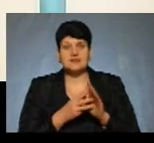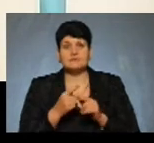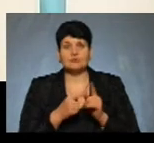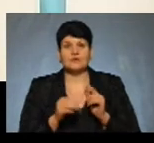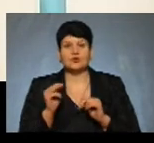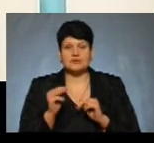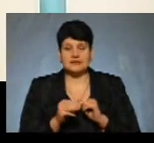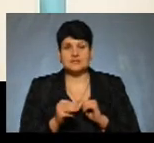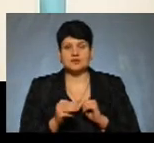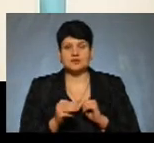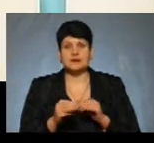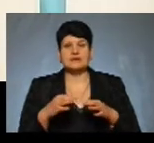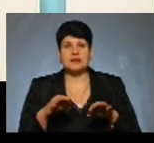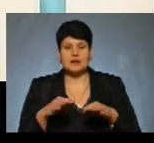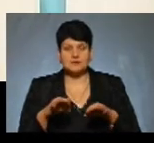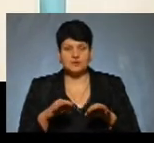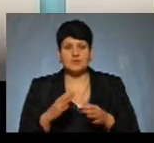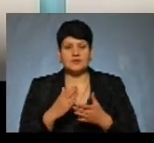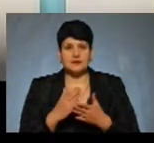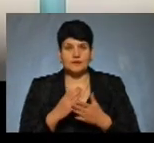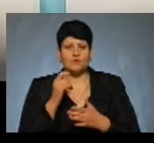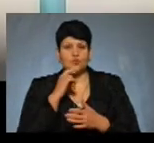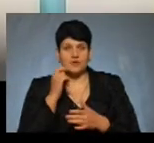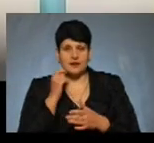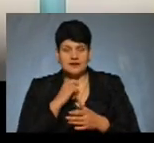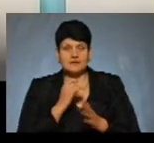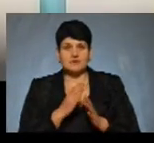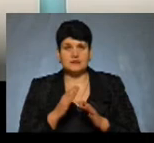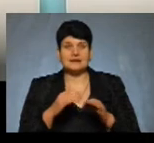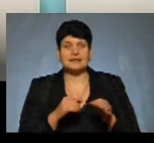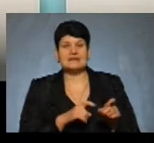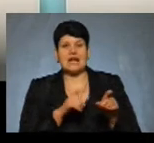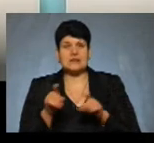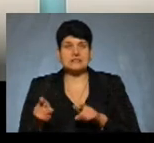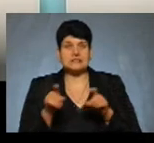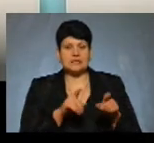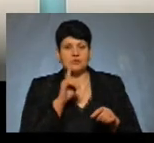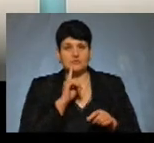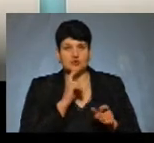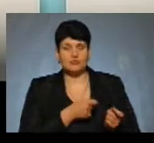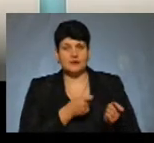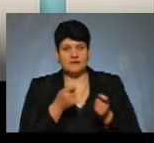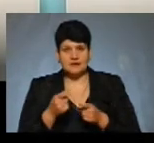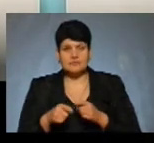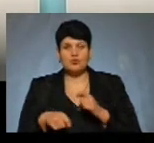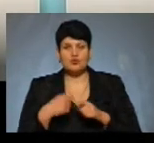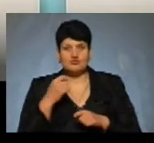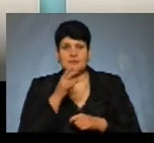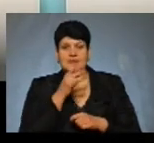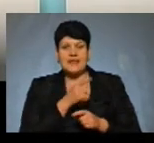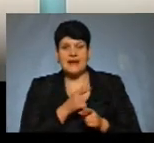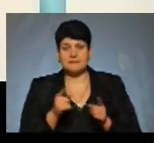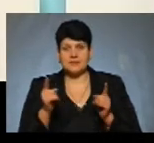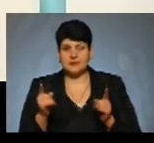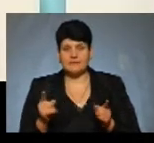тисяч транспортні засоби, які знаходяться в Україні в режимі транзиту або тимчасового ввезення, з порушенням термінів або